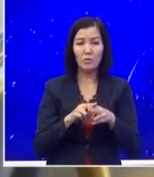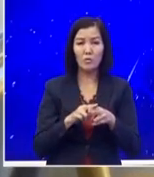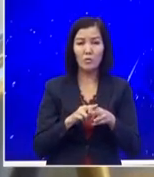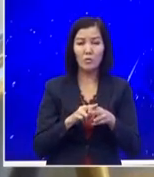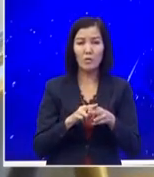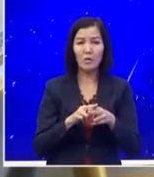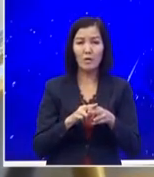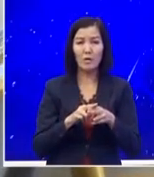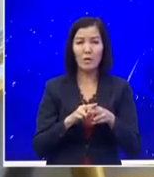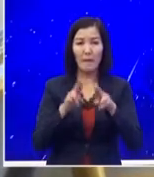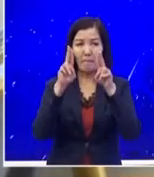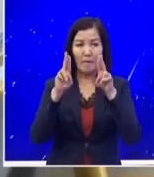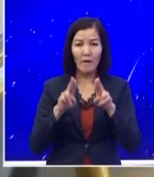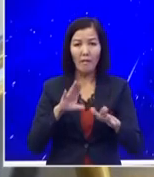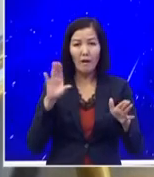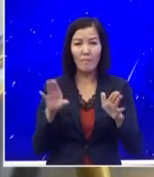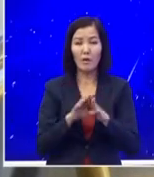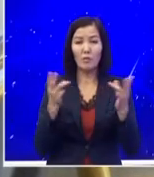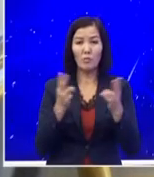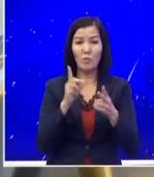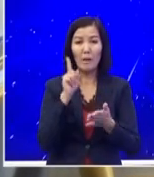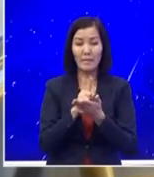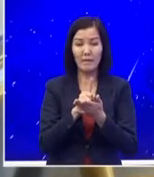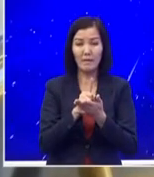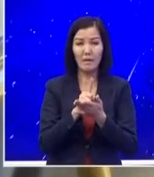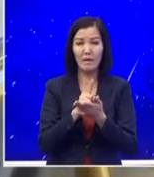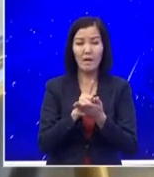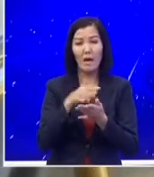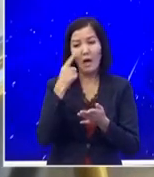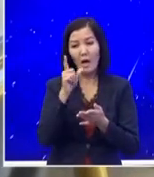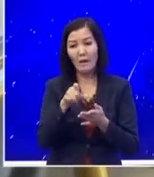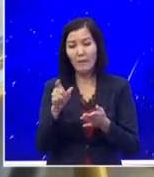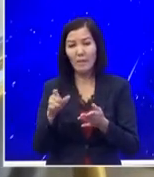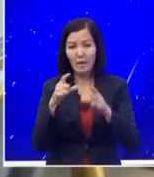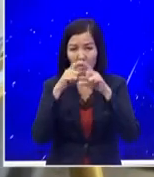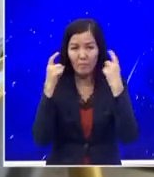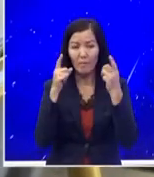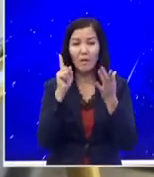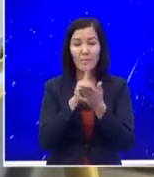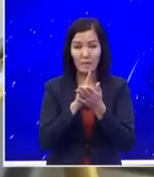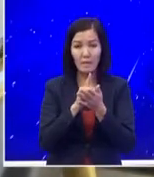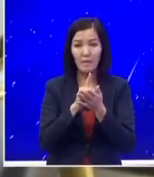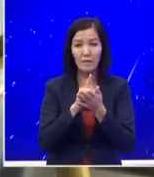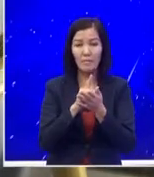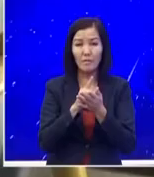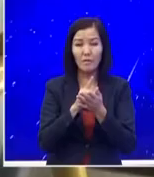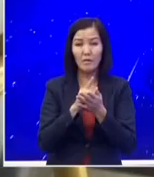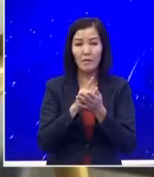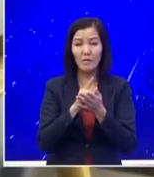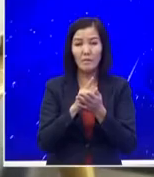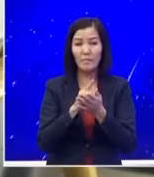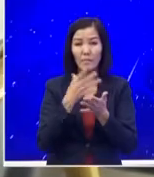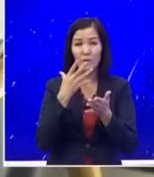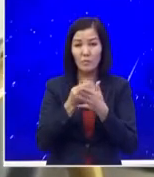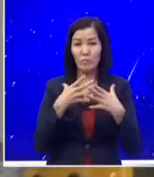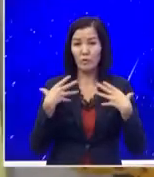жүрміз, маска киіп. Кіргендерге айтып жатырмыз, маскалеріңіз киіңіздер, етіңіздер. Өздерінің денсаулықтары